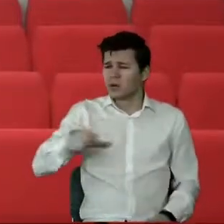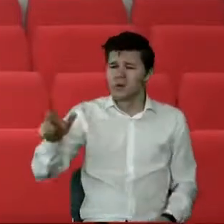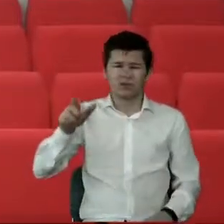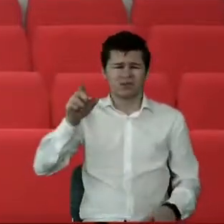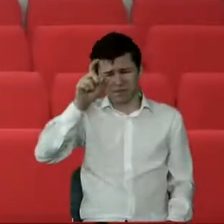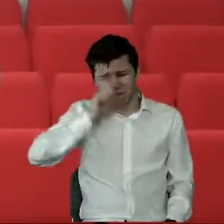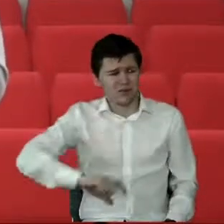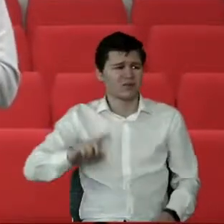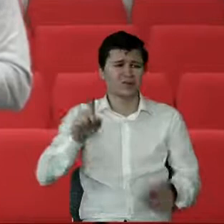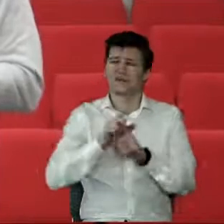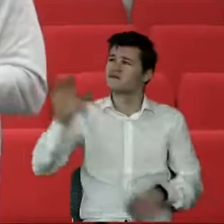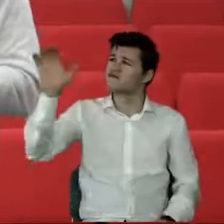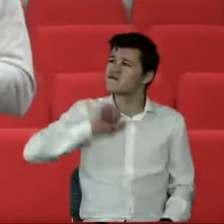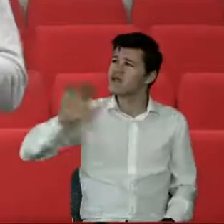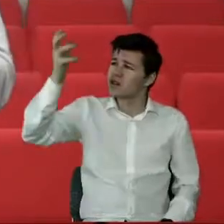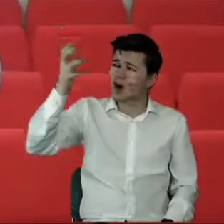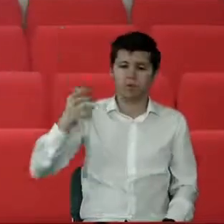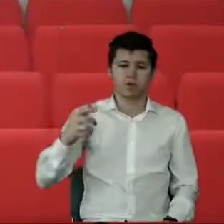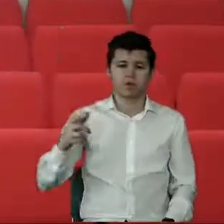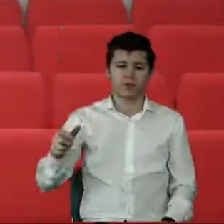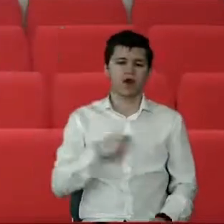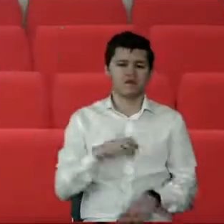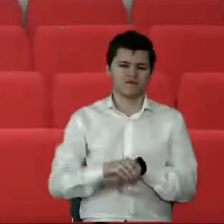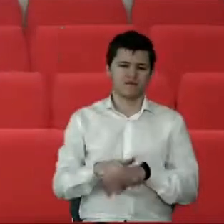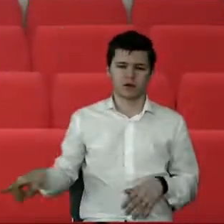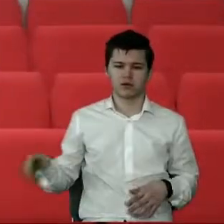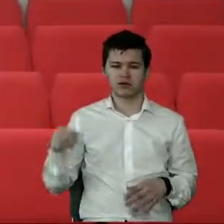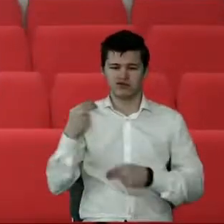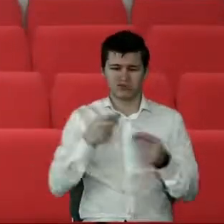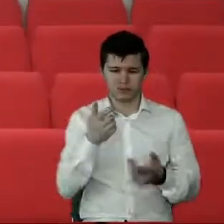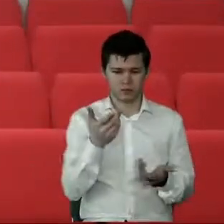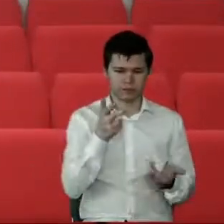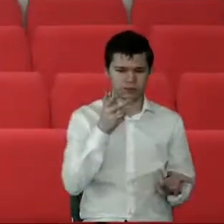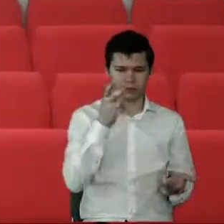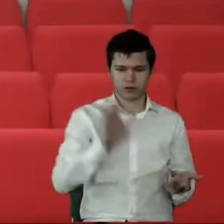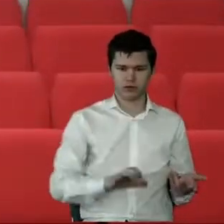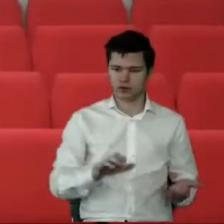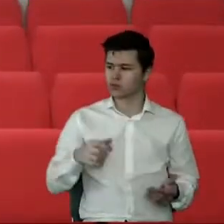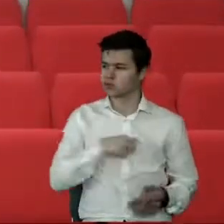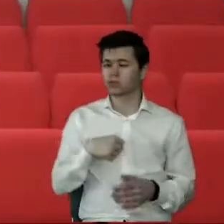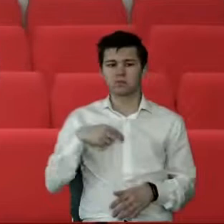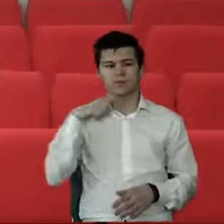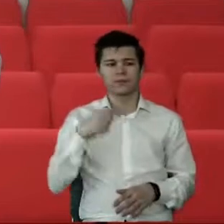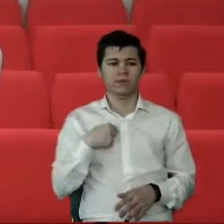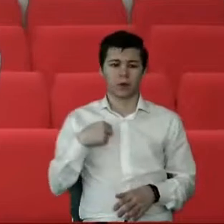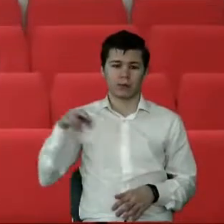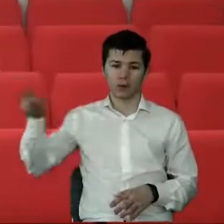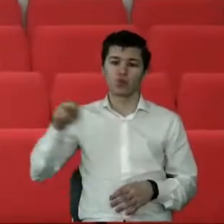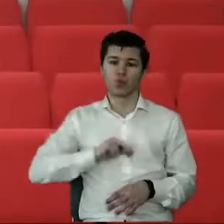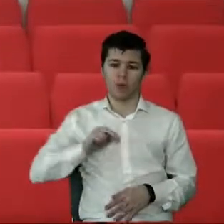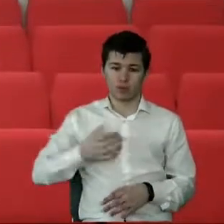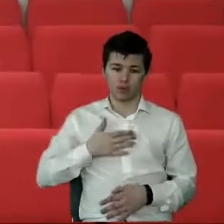Бога. В то же самое время подобные ситуации могут быть и в жизни нас, в жизни верующих людей.